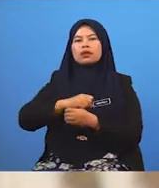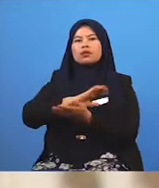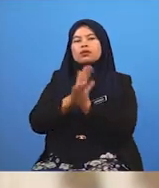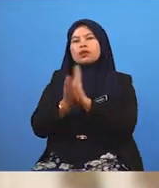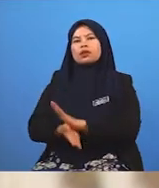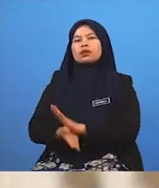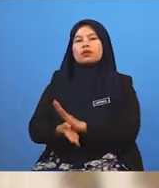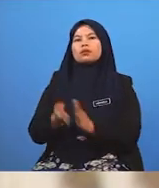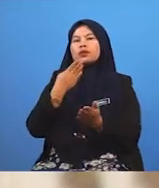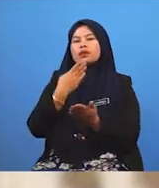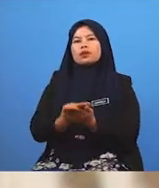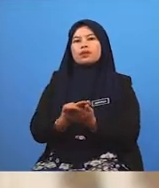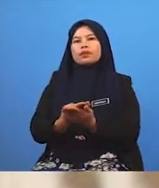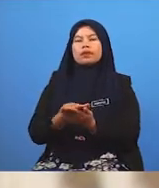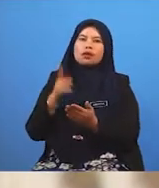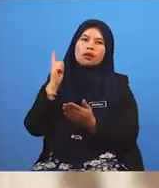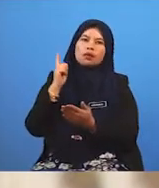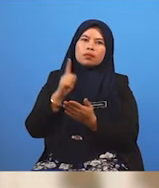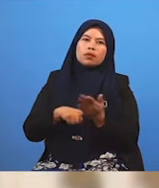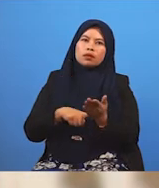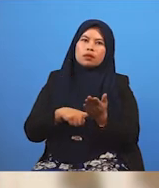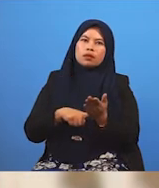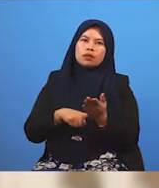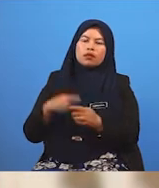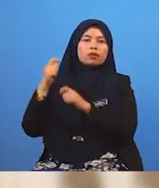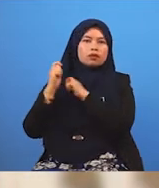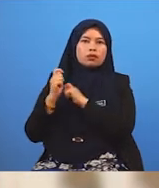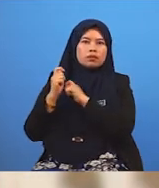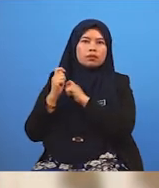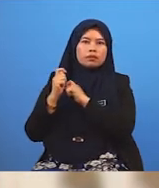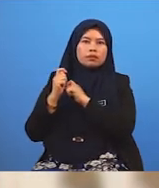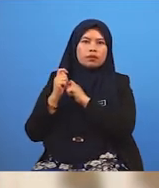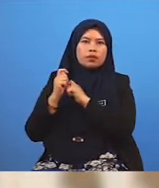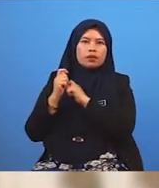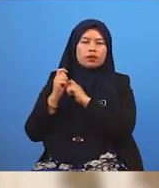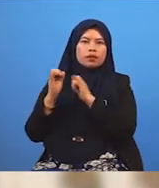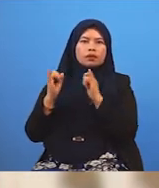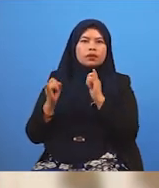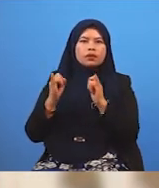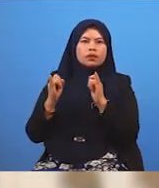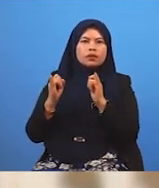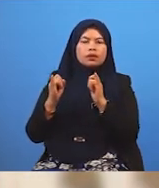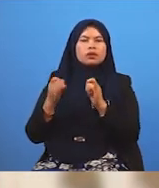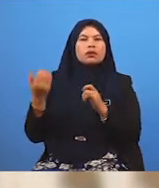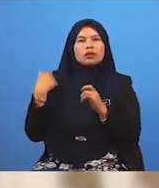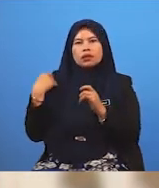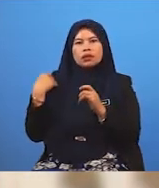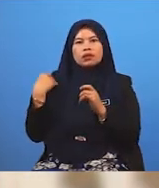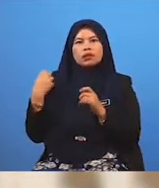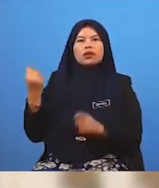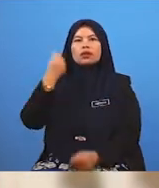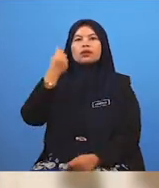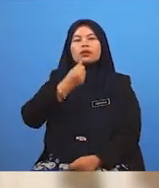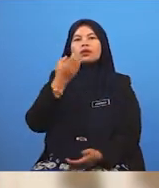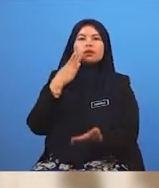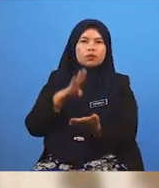Apakah nilai seorang pelajar Muslim atau aliran agama sekiranya memiliki akhlak yang buruk? Orang